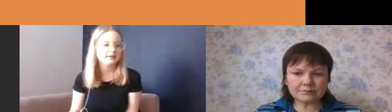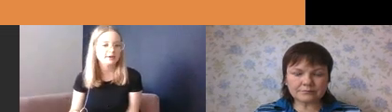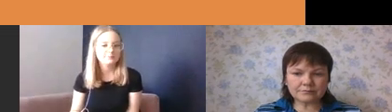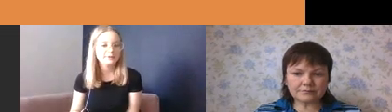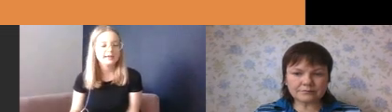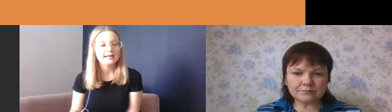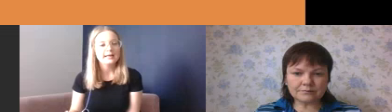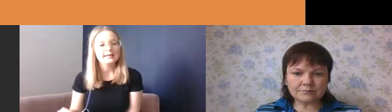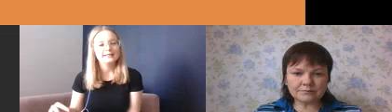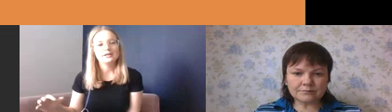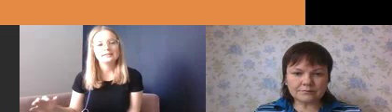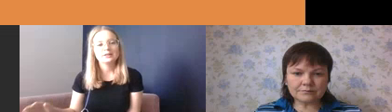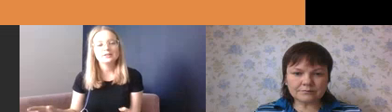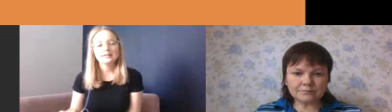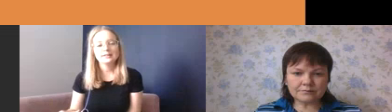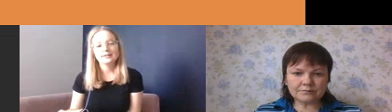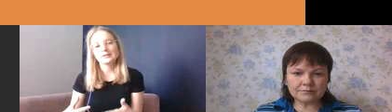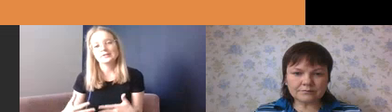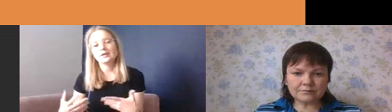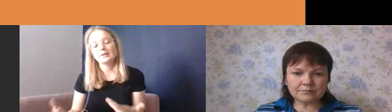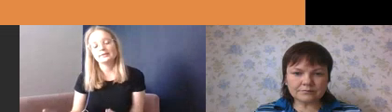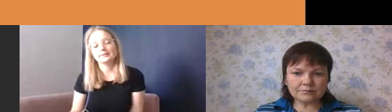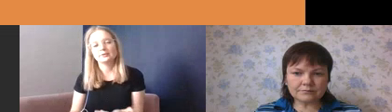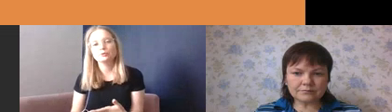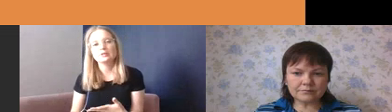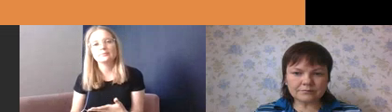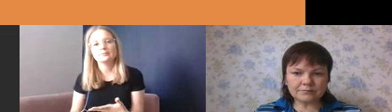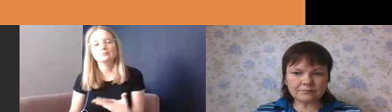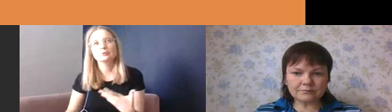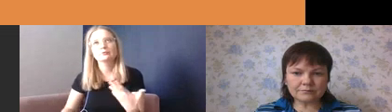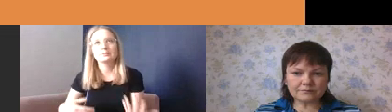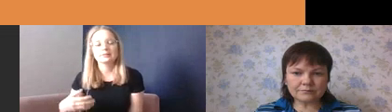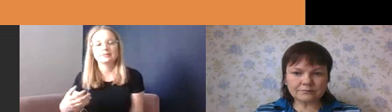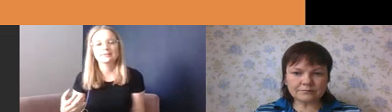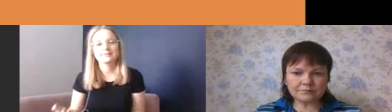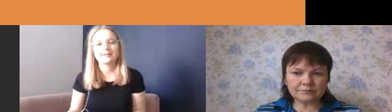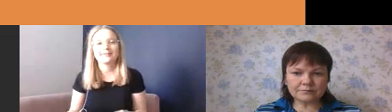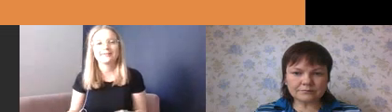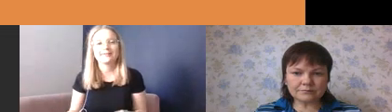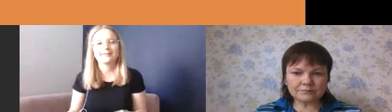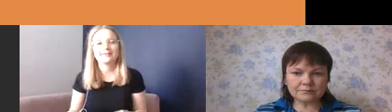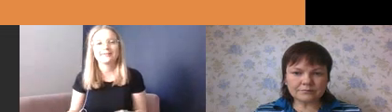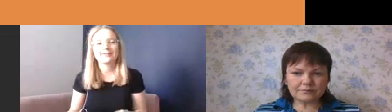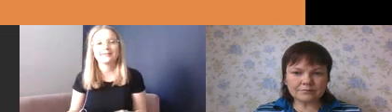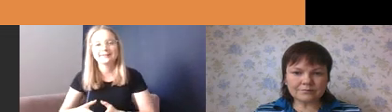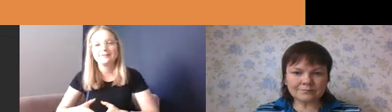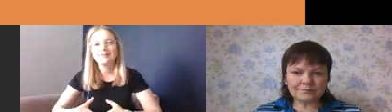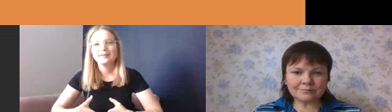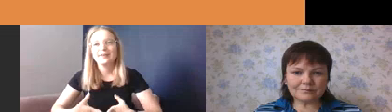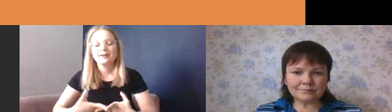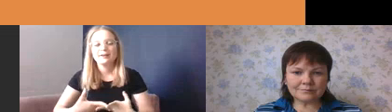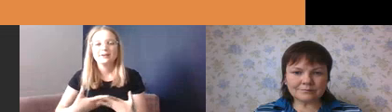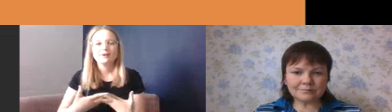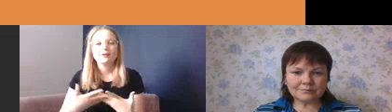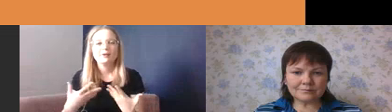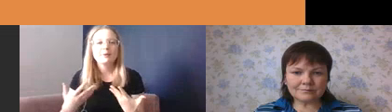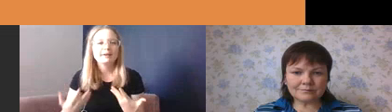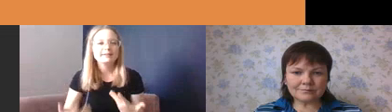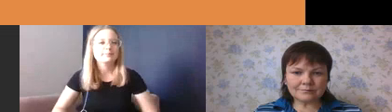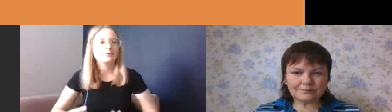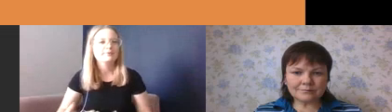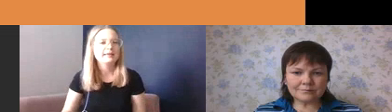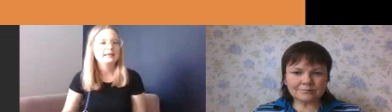mõne erialaga. Ja need kaks linki ongi siis ametite tutvustamiseks siis tehtud sellised,